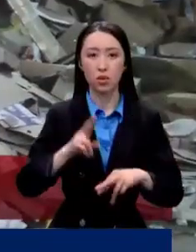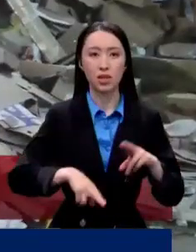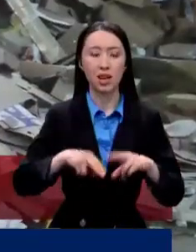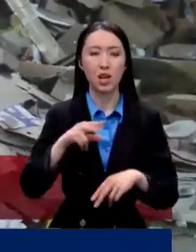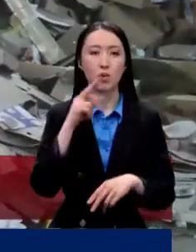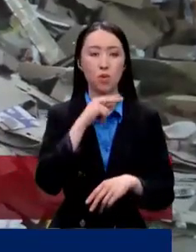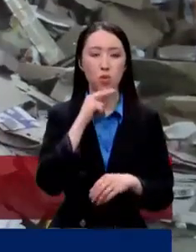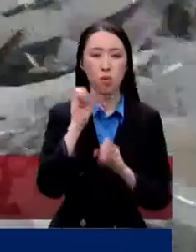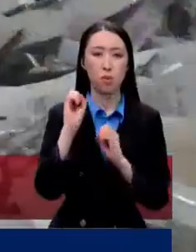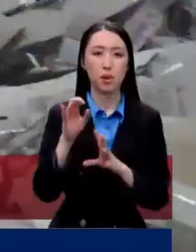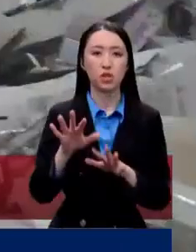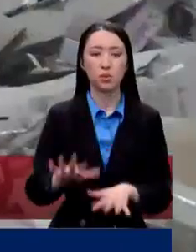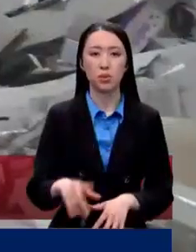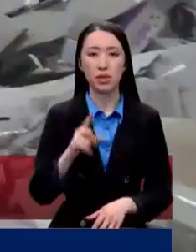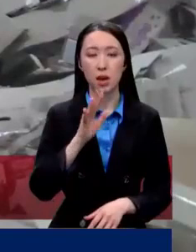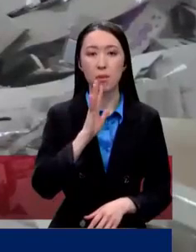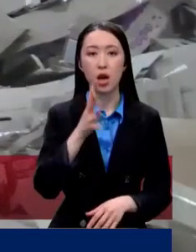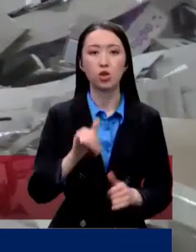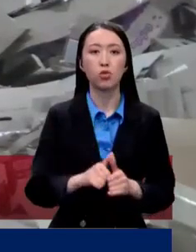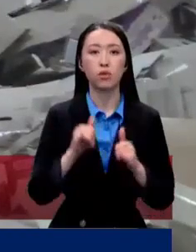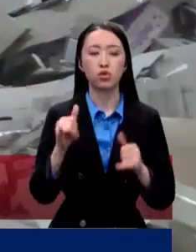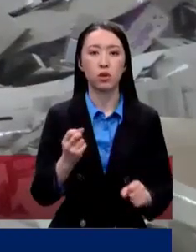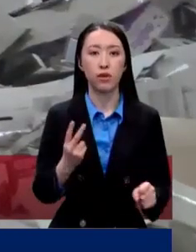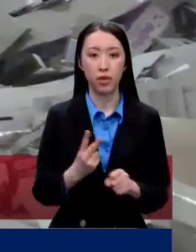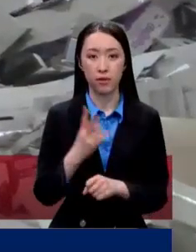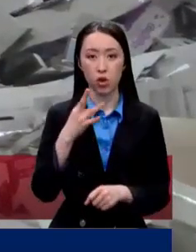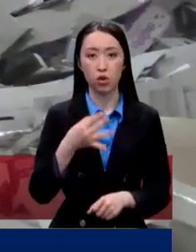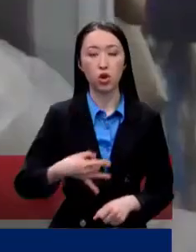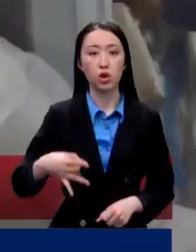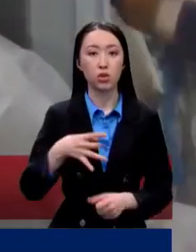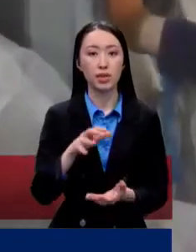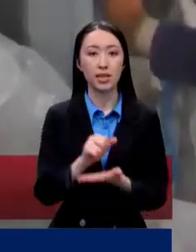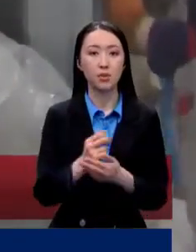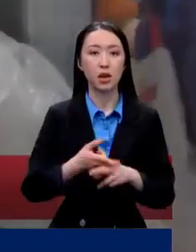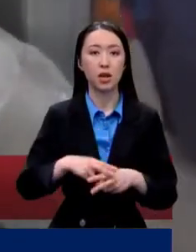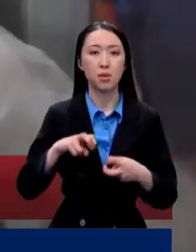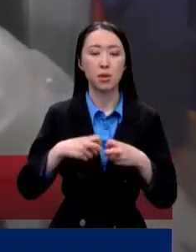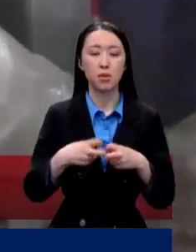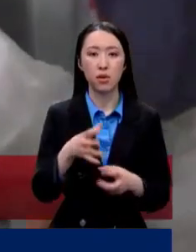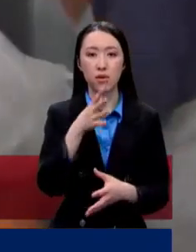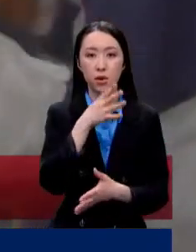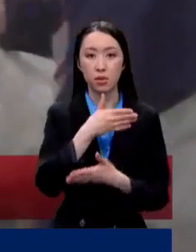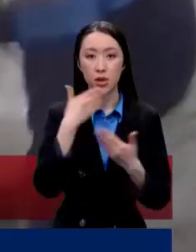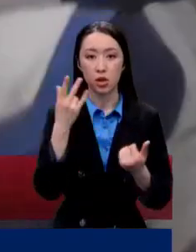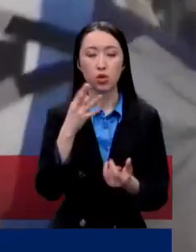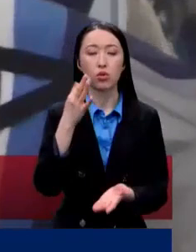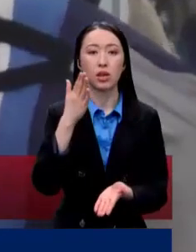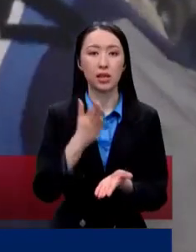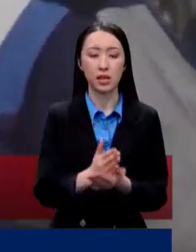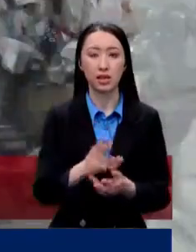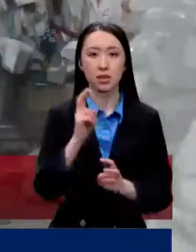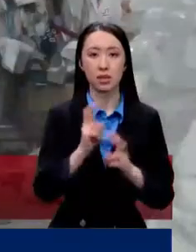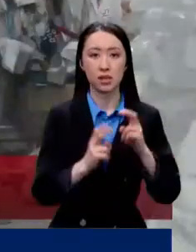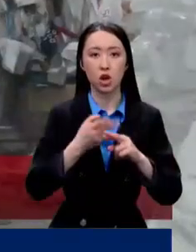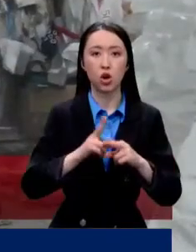мусора, поступающие на полигоны, за 5 лет увеличились вдвое. Но в регионе заниматься этой проблемой некому. Точнее, есть предприятия, которые